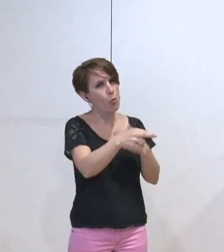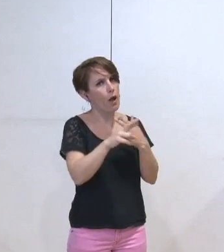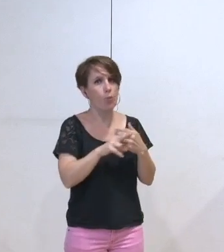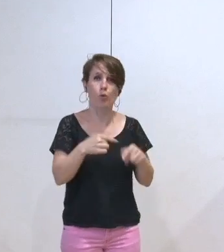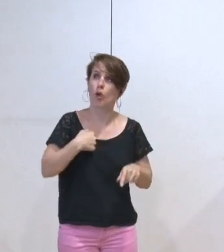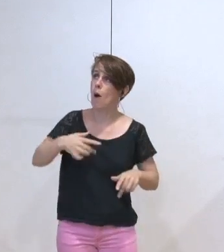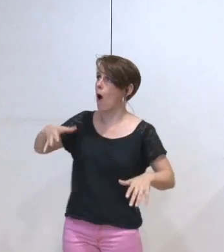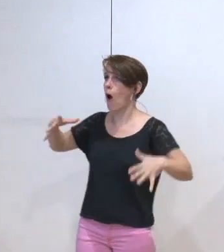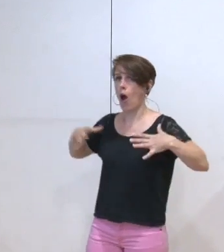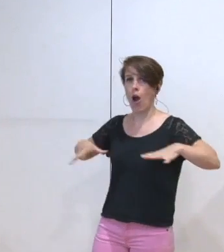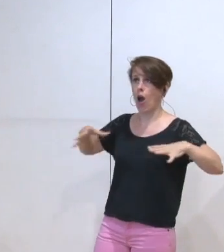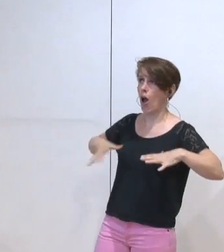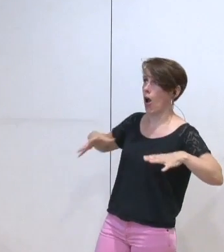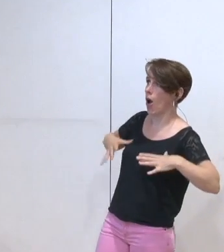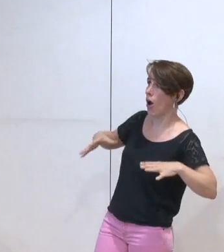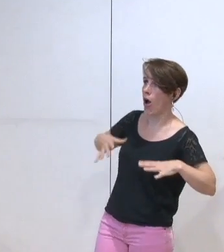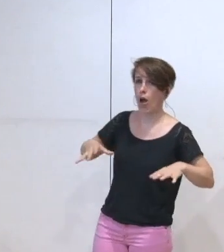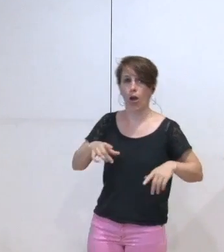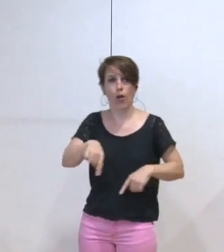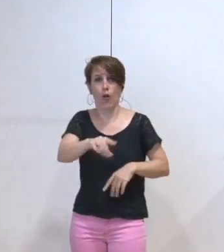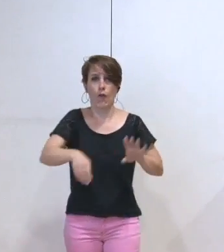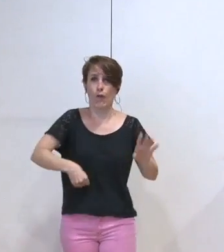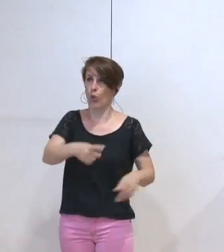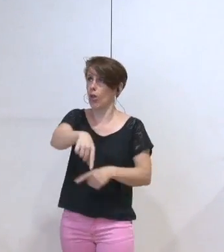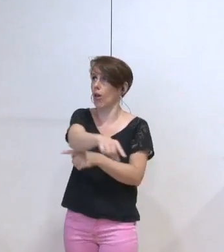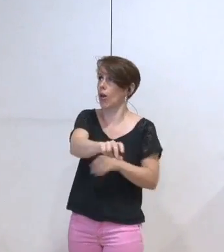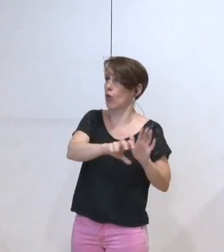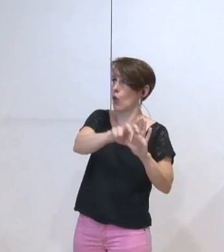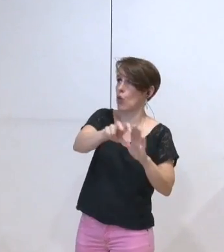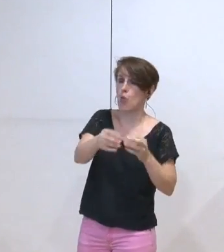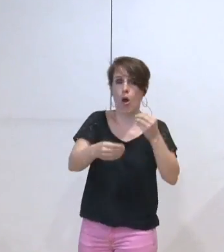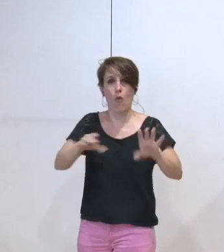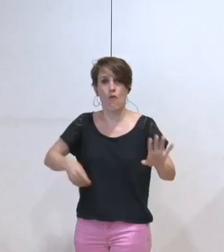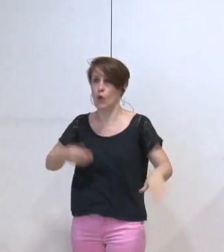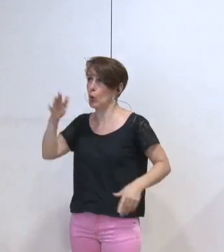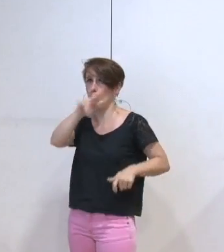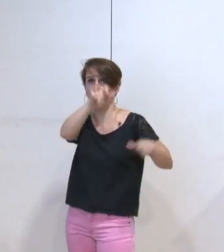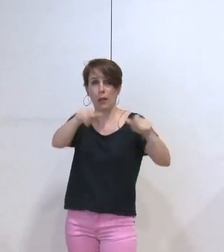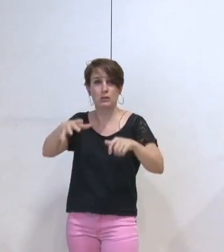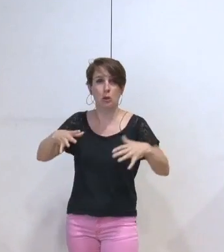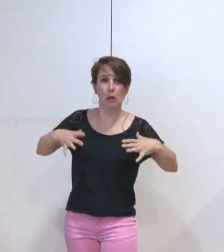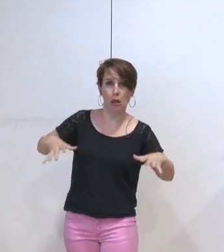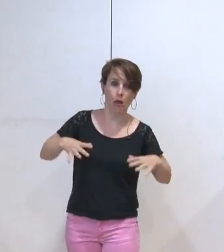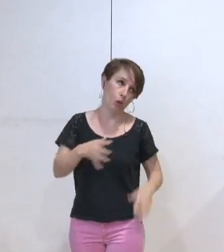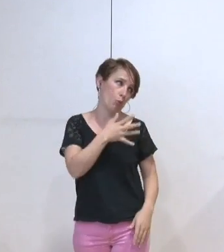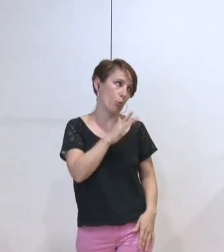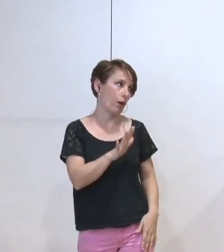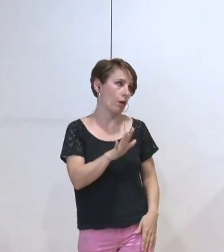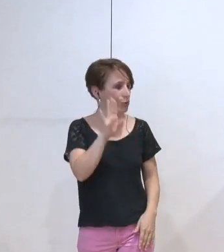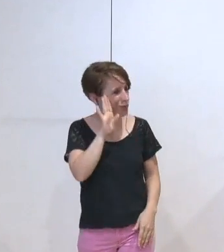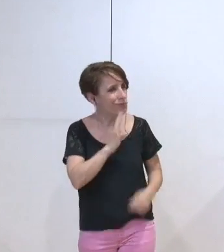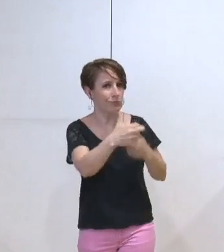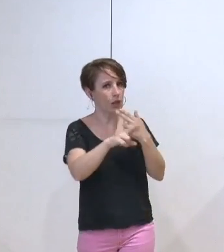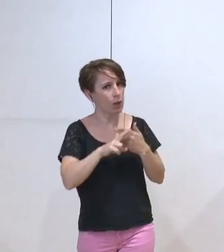responsabilité en renvoyant à d'autres au grenis eux-même vos choix ou en décidant de ne pas y affecter les moyens nécessaires merci de